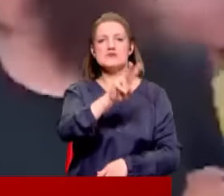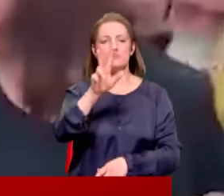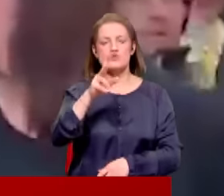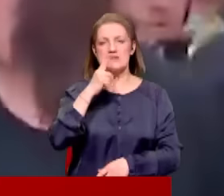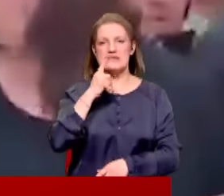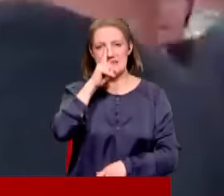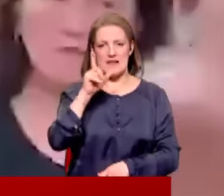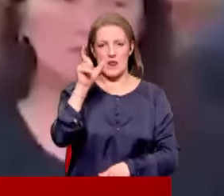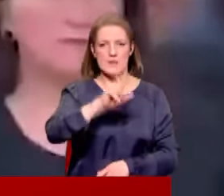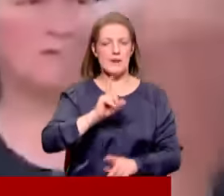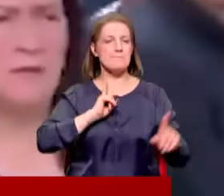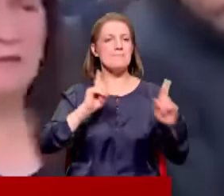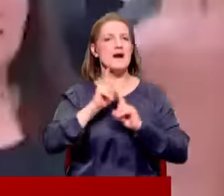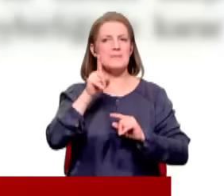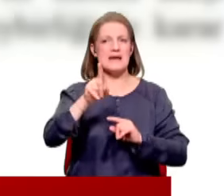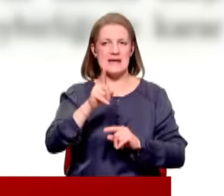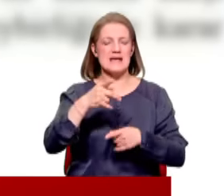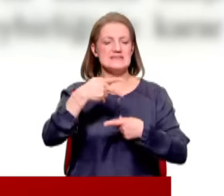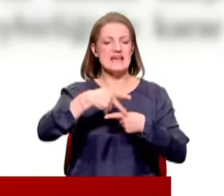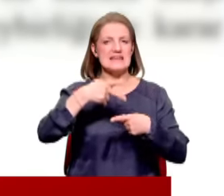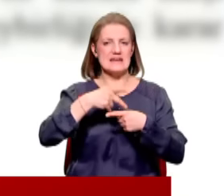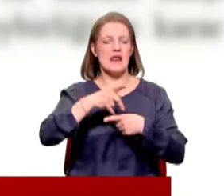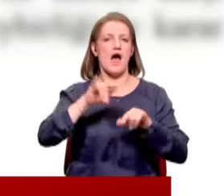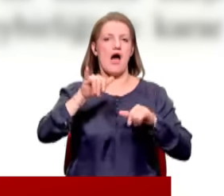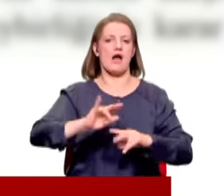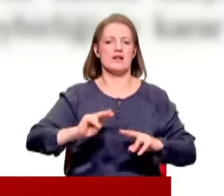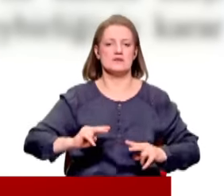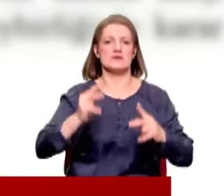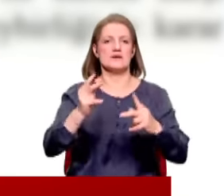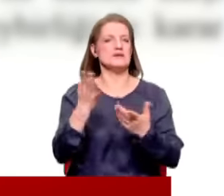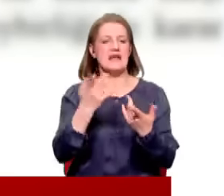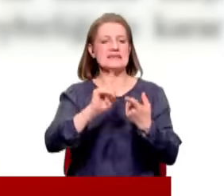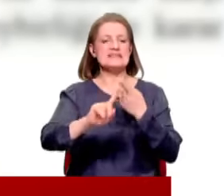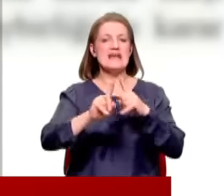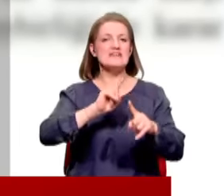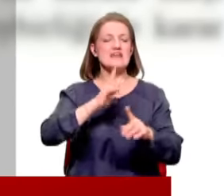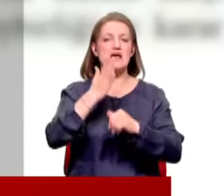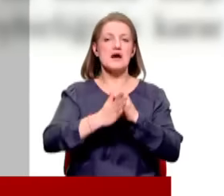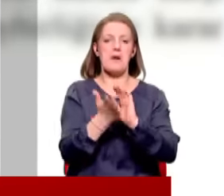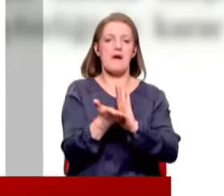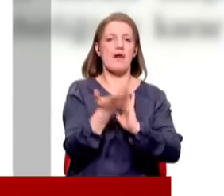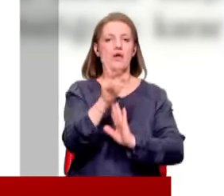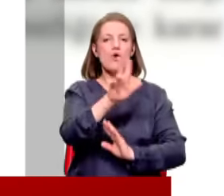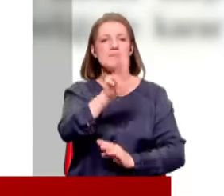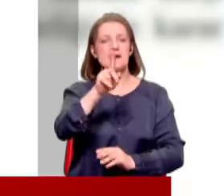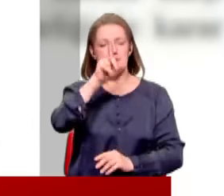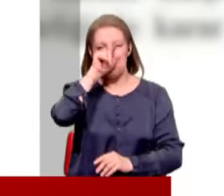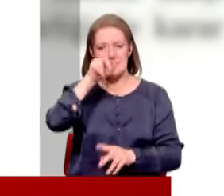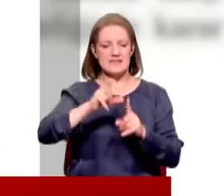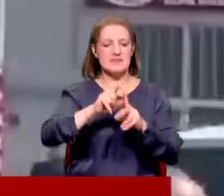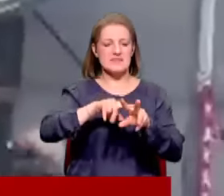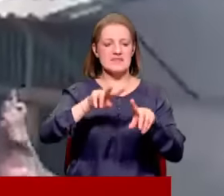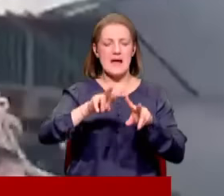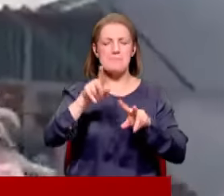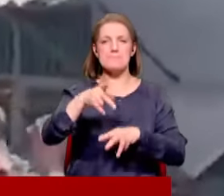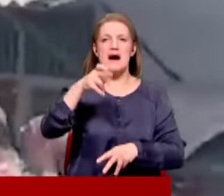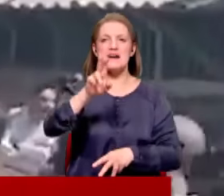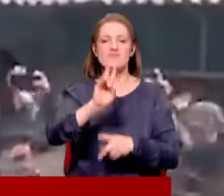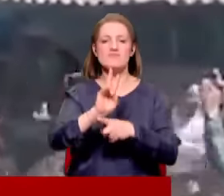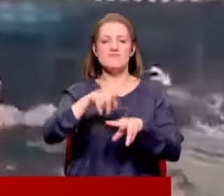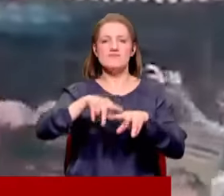Nisan ayında mahkeme Zeydan'a memnu haklarını iade etti. Yani siyasi yasakları kalktı. 31 Mart'ta DEM Parti'nin Van Büyükşehir